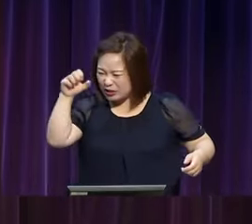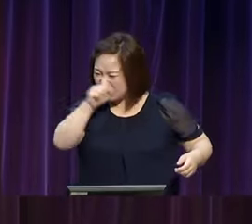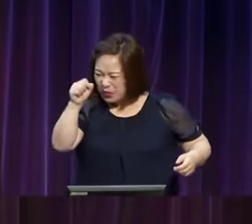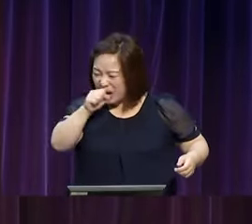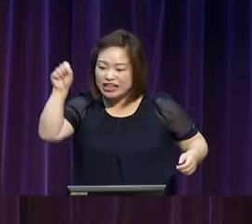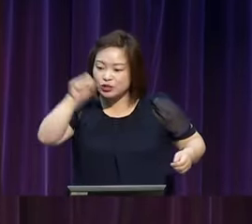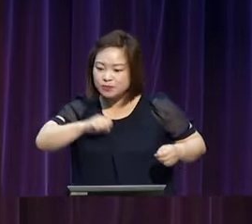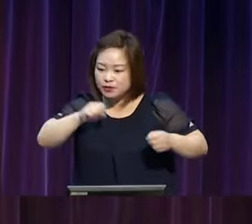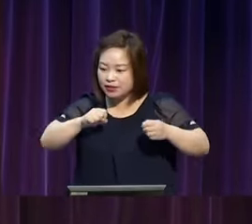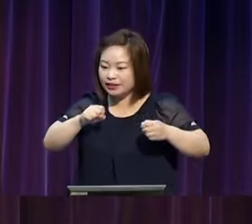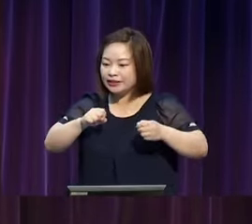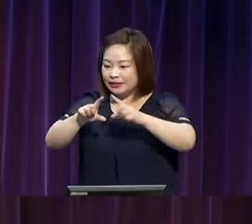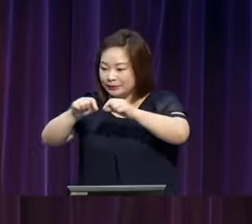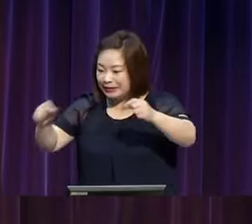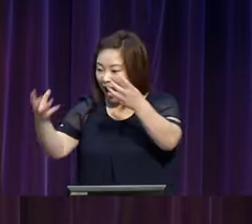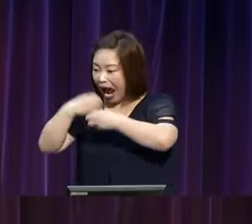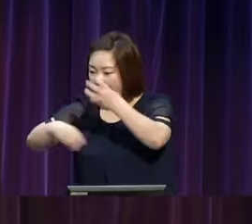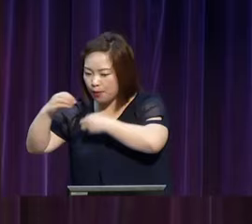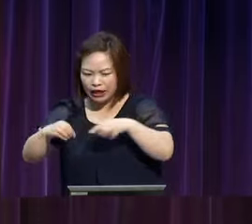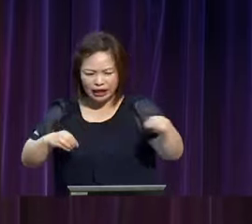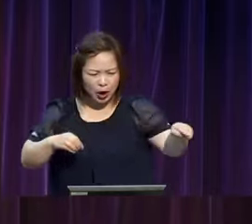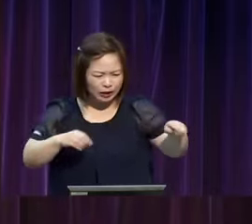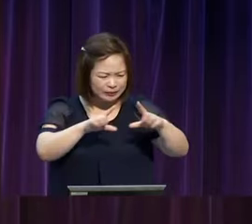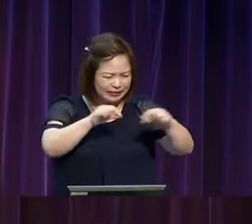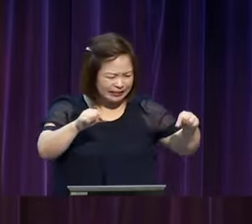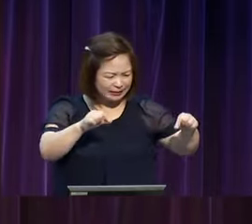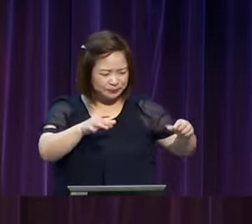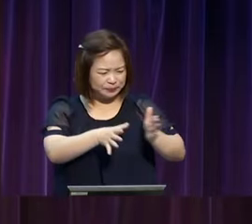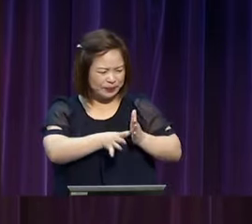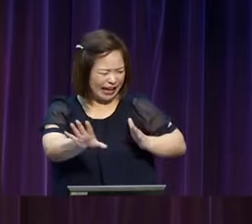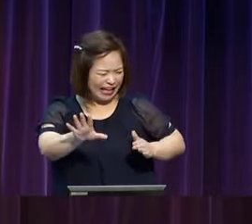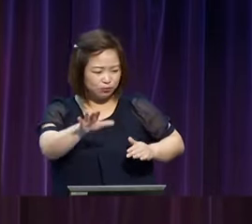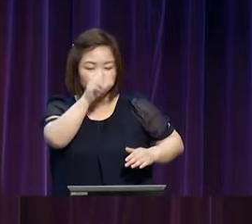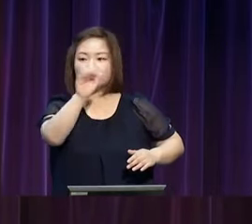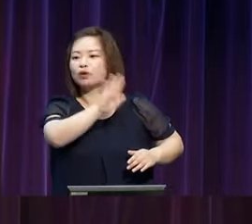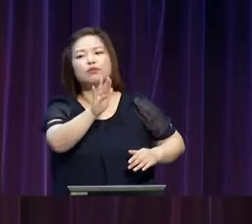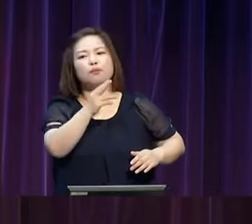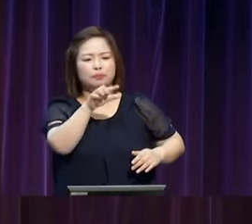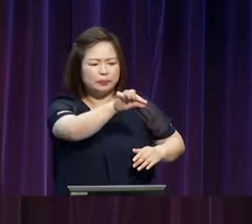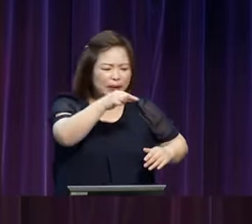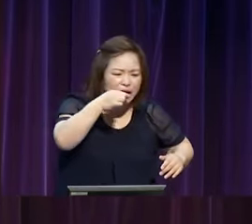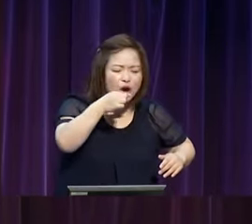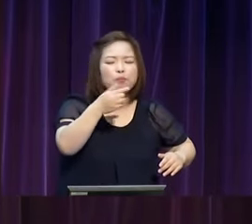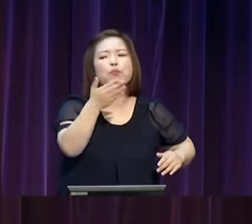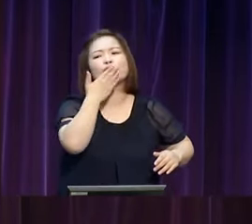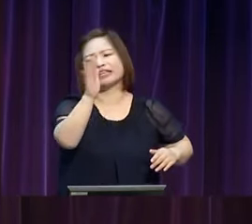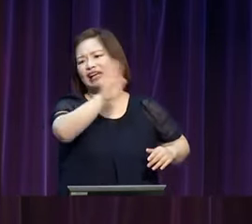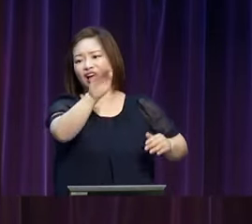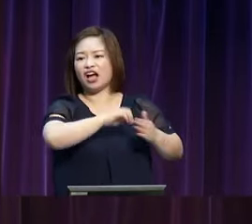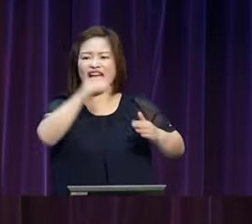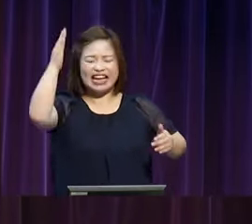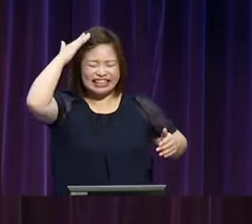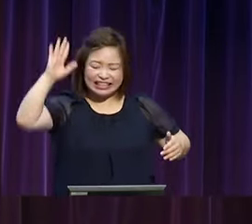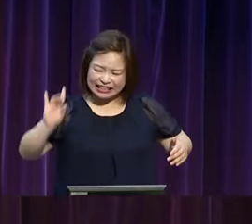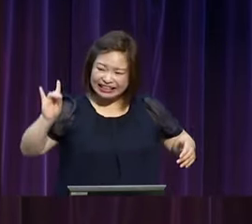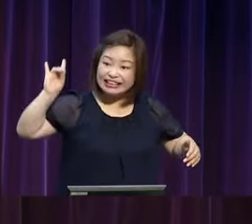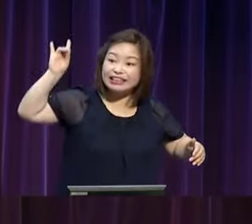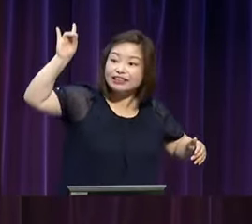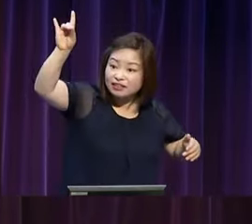건 왕창 먹고 안 좋아하는 건 안 먹어. 그러니까 키는 큰데 이게